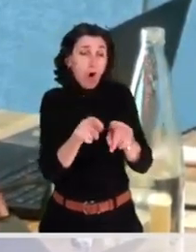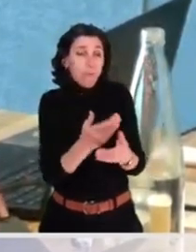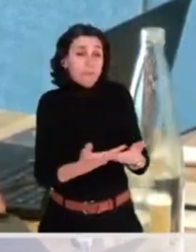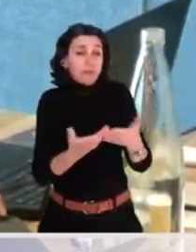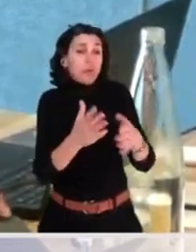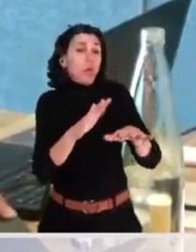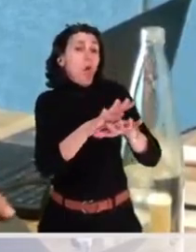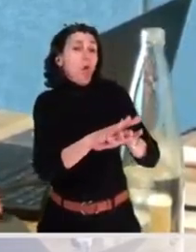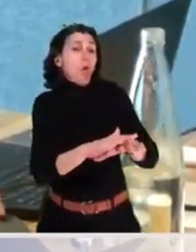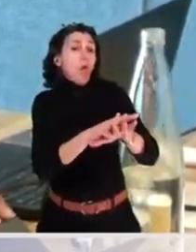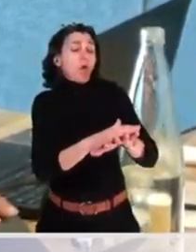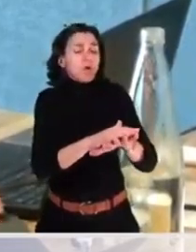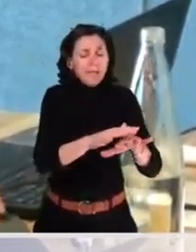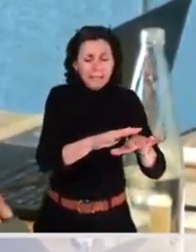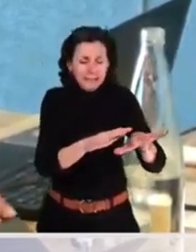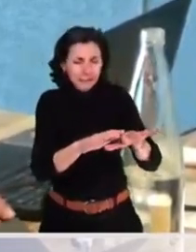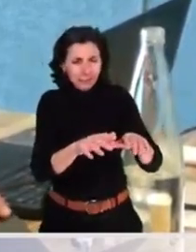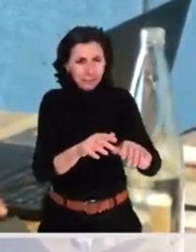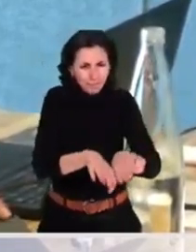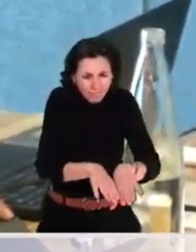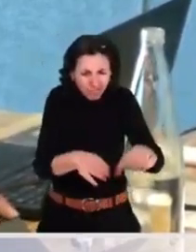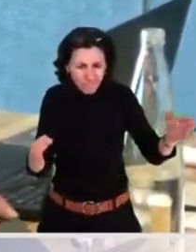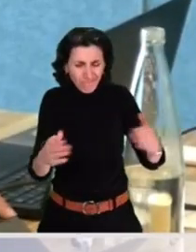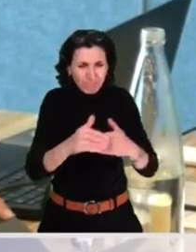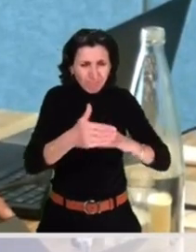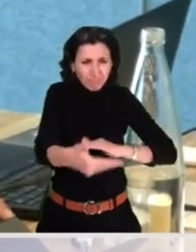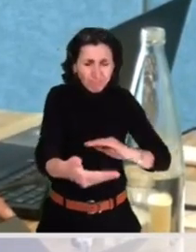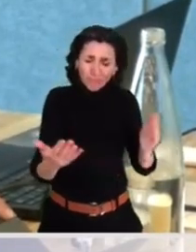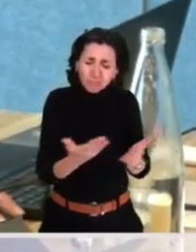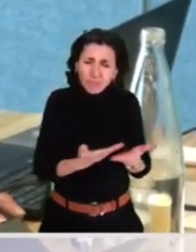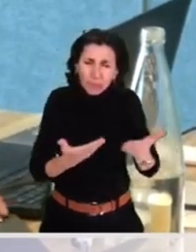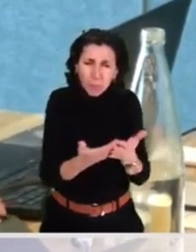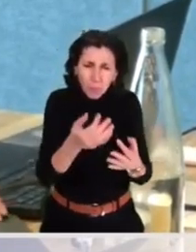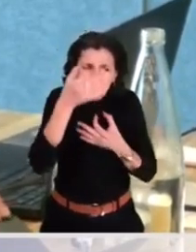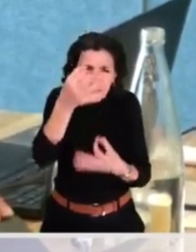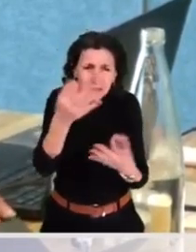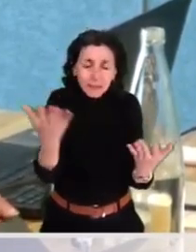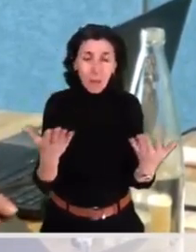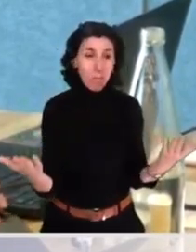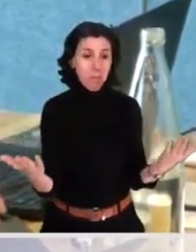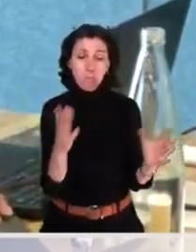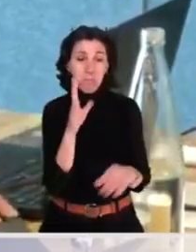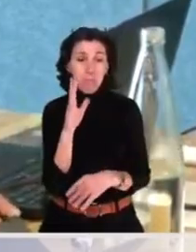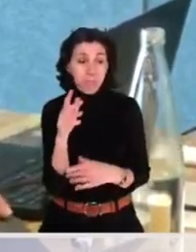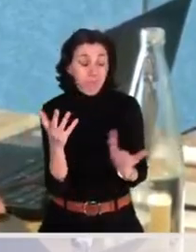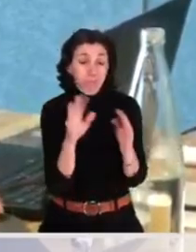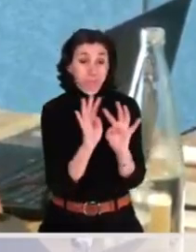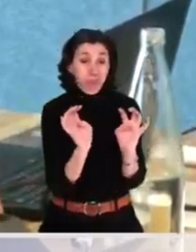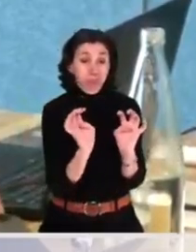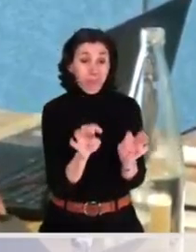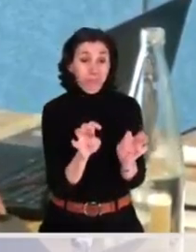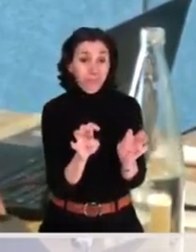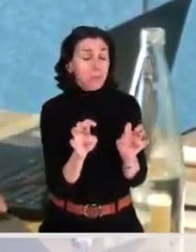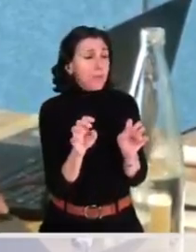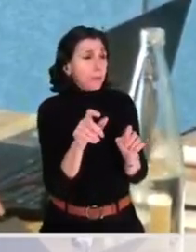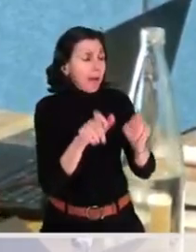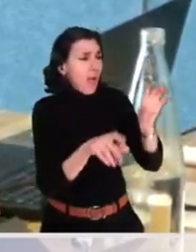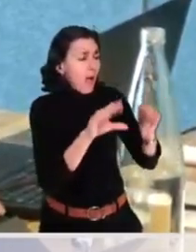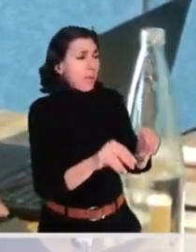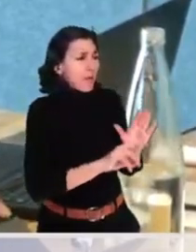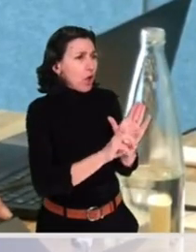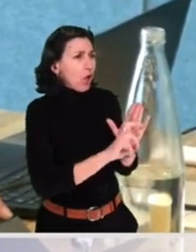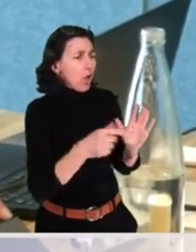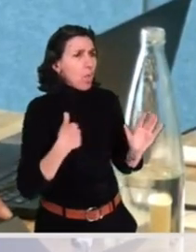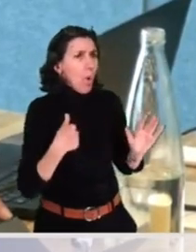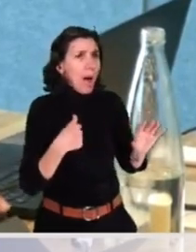de plus savoir où on en est. Je ne vois pas quel citoyen grenoblois pourrait regarder cette délibération et se dire où suis-je